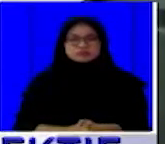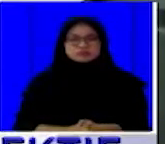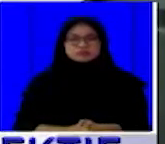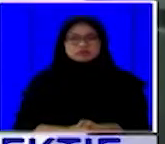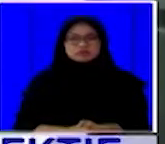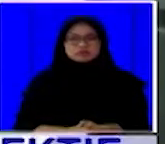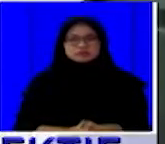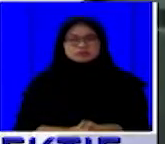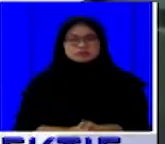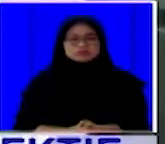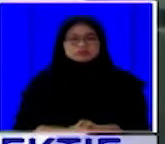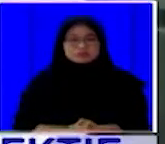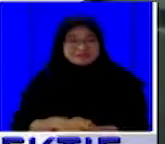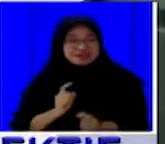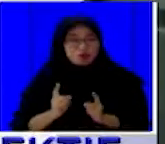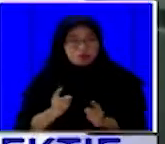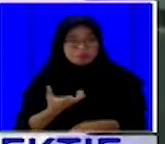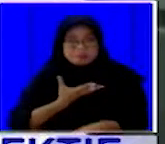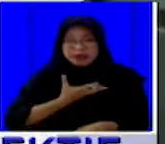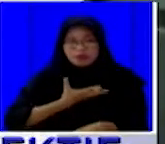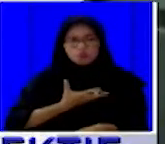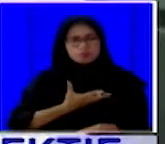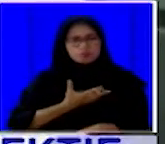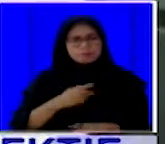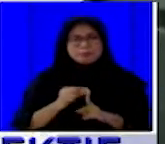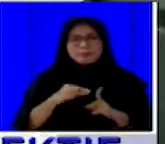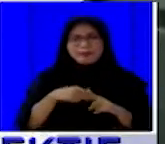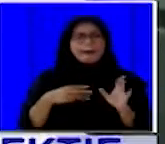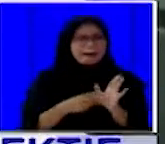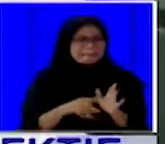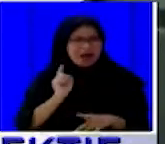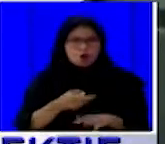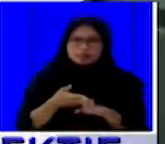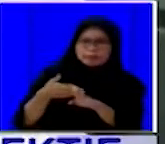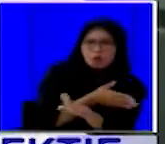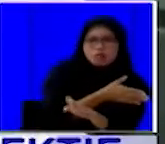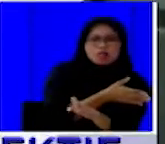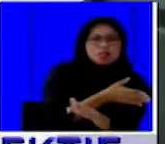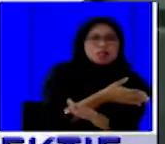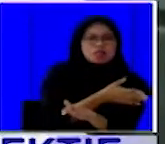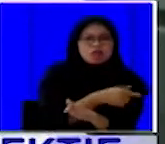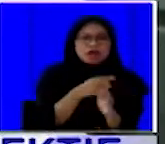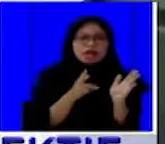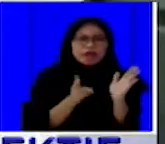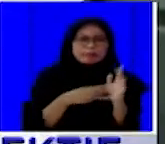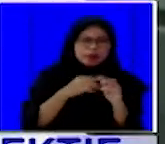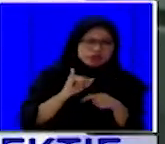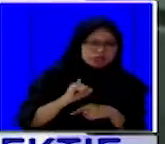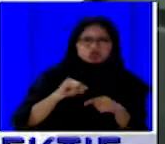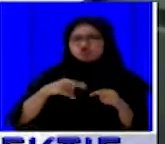Juni ataupun awal Mei 2020 lalu, sebagaimana yang juga saya usulkan di awal